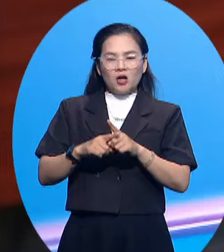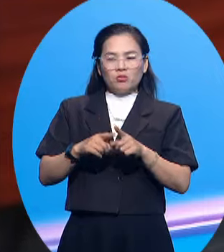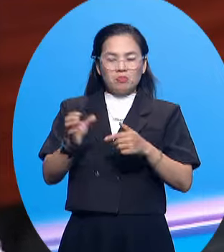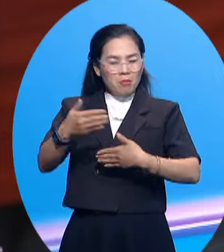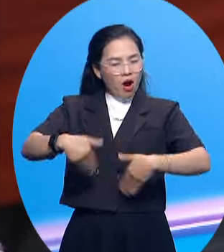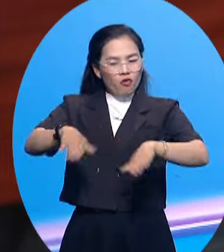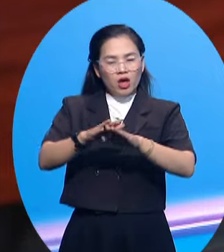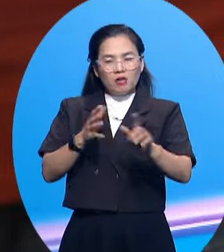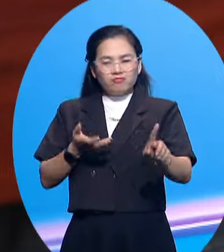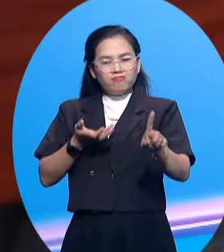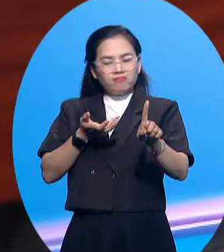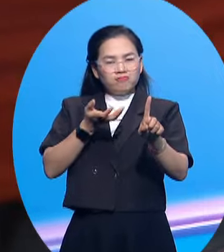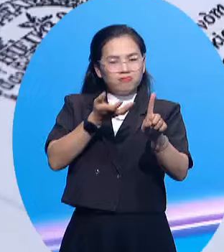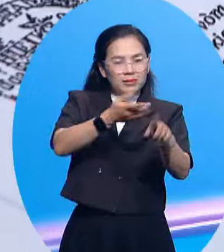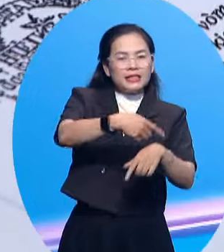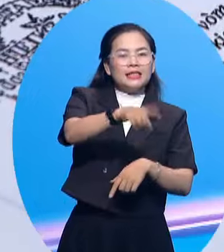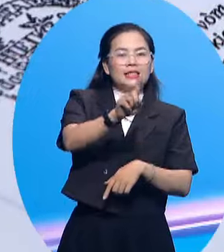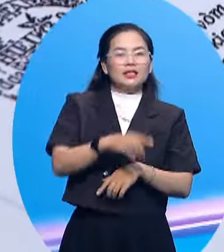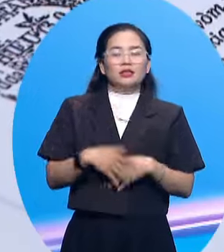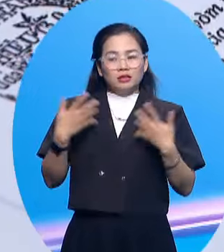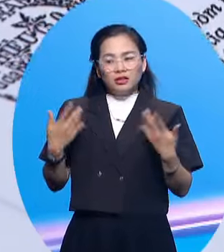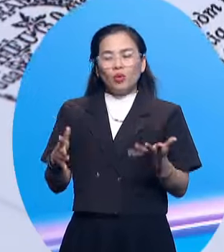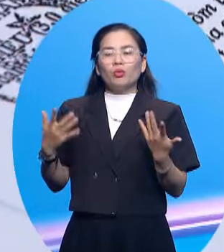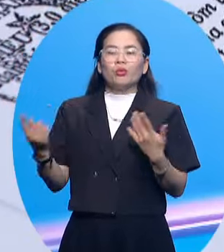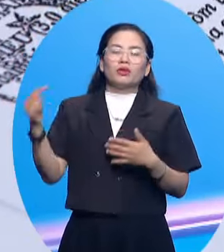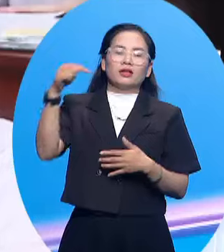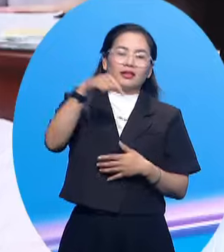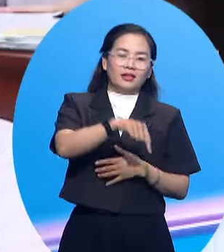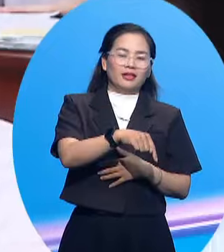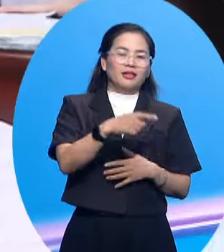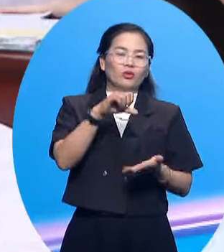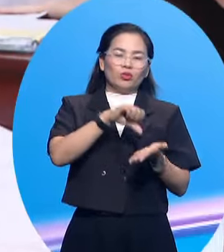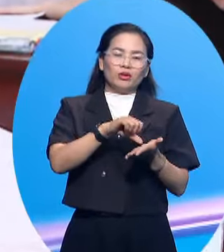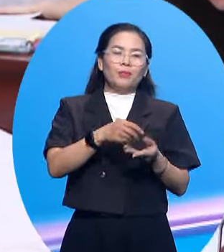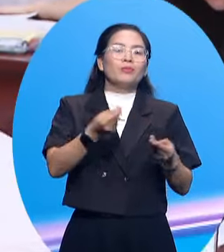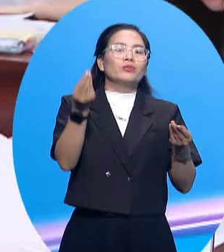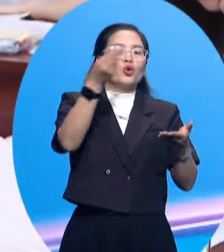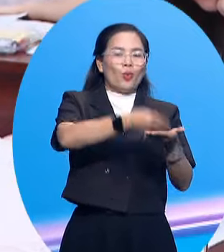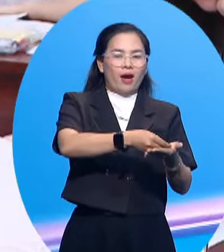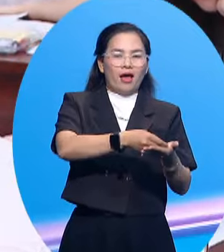ngày thi, bài thi được tập hợp chở về trung tâm thành phố dưới sự hộ tống của công an và được đưa đến điểm chấm thi.